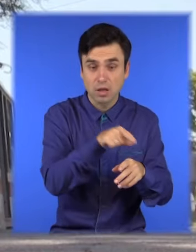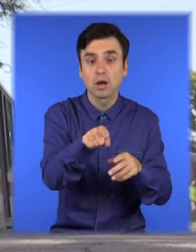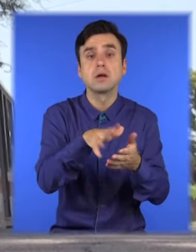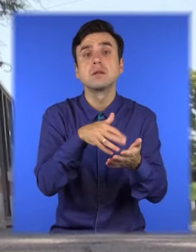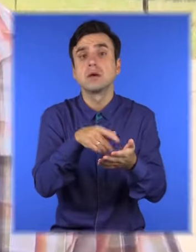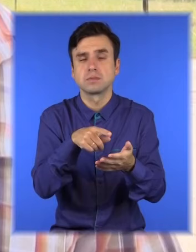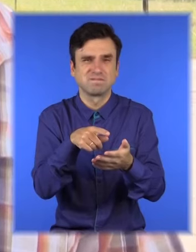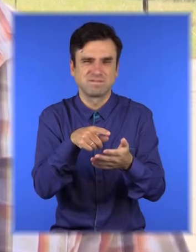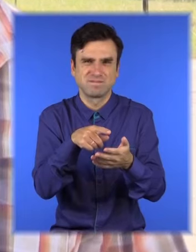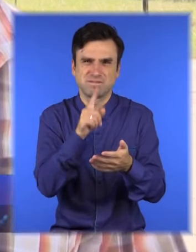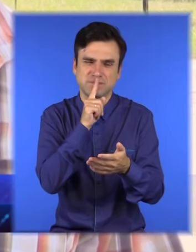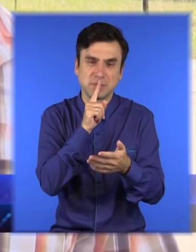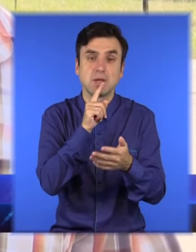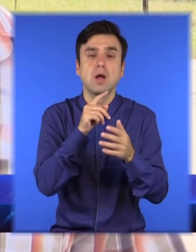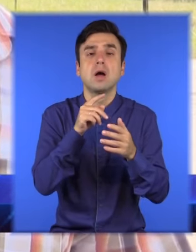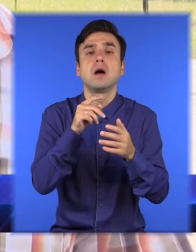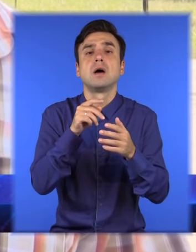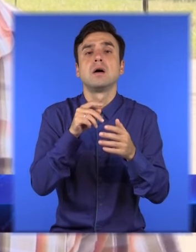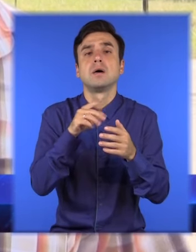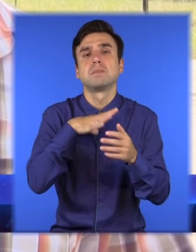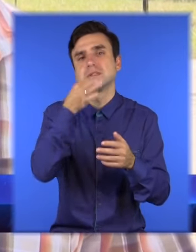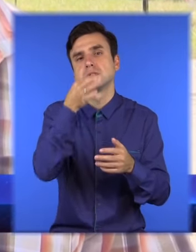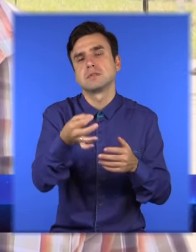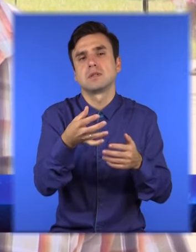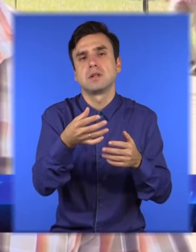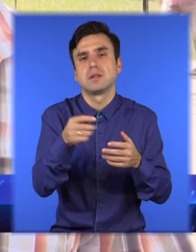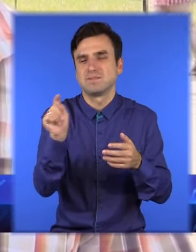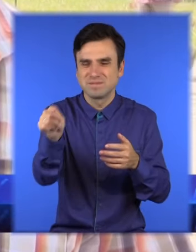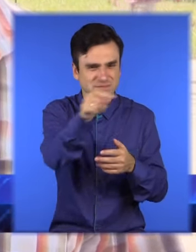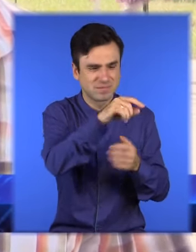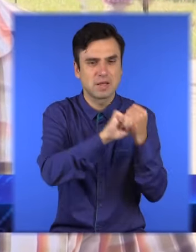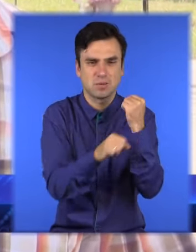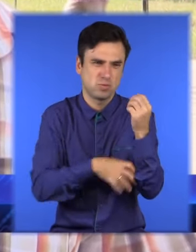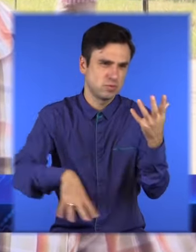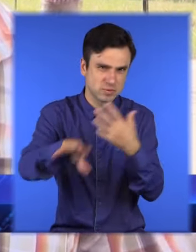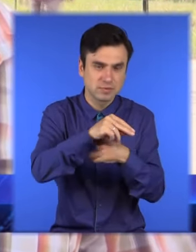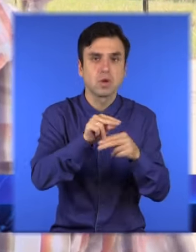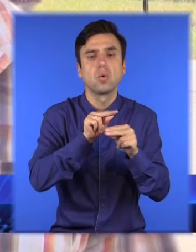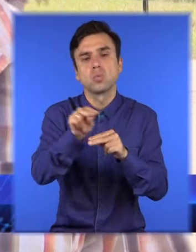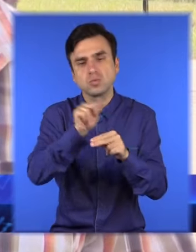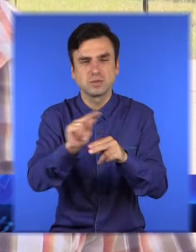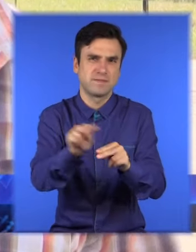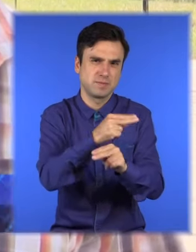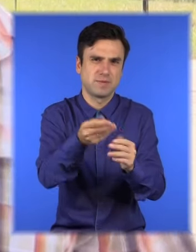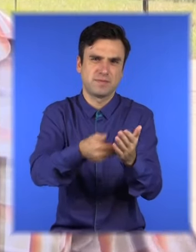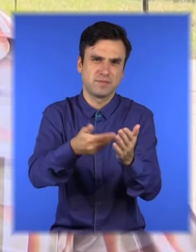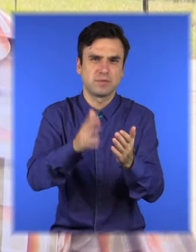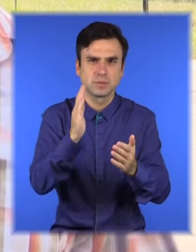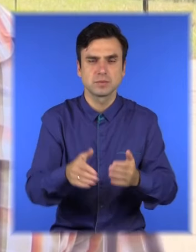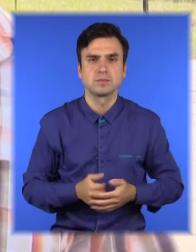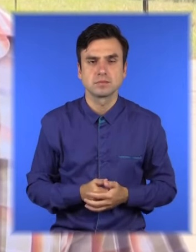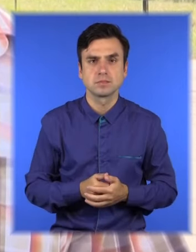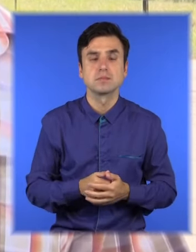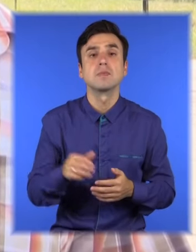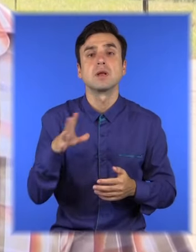роз'яснювальні тренінги. Приїхали руководство, розібралися на місці, замдиректора по експлуатації,